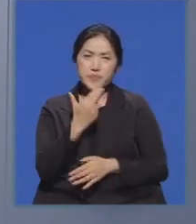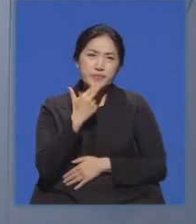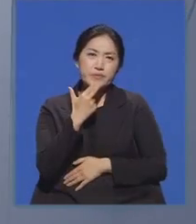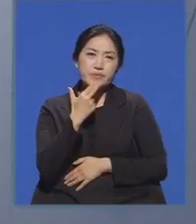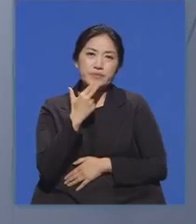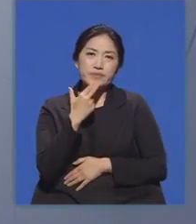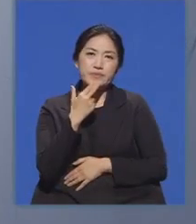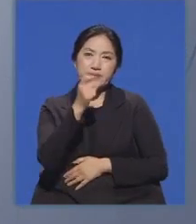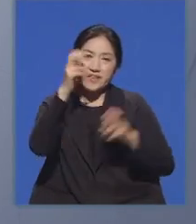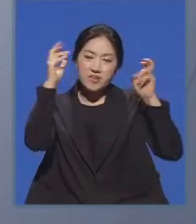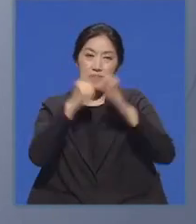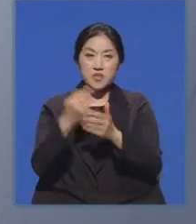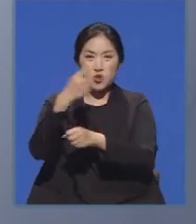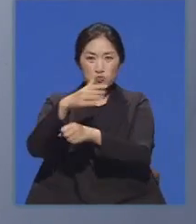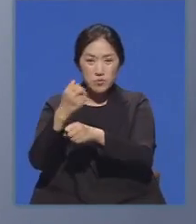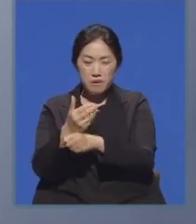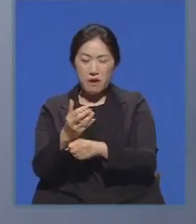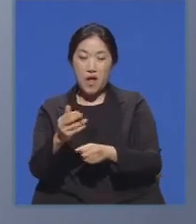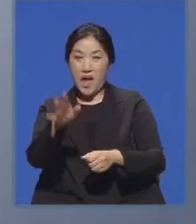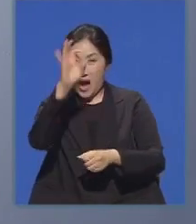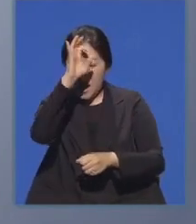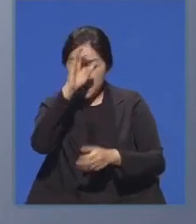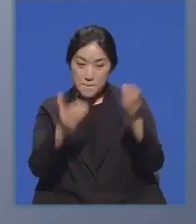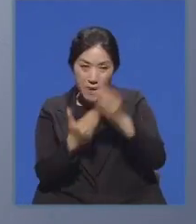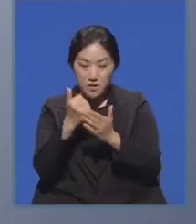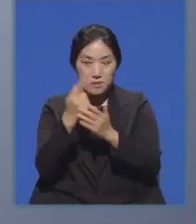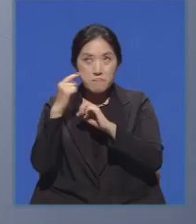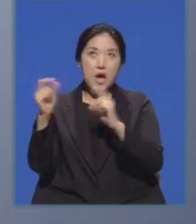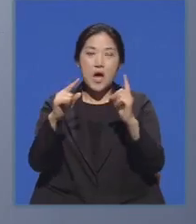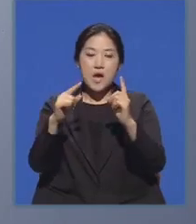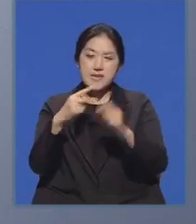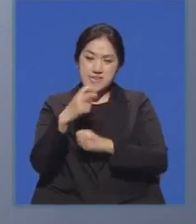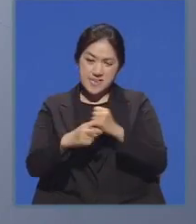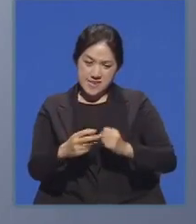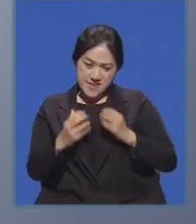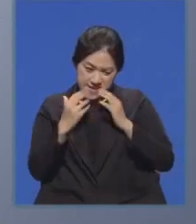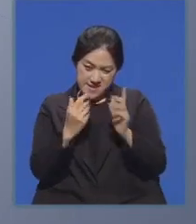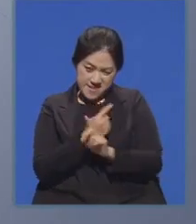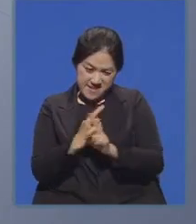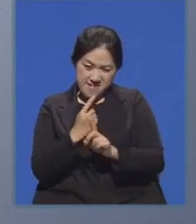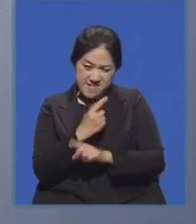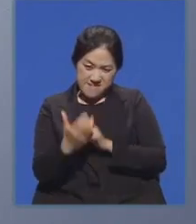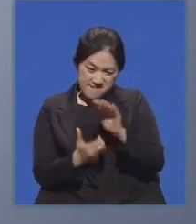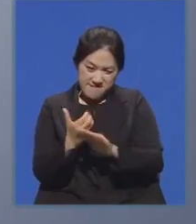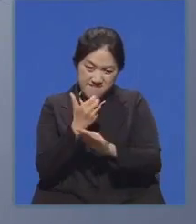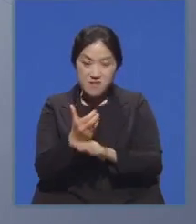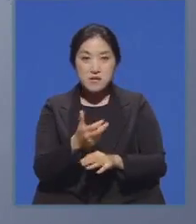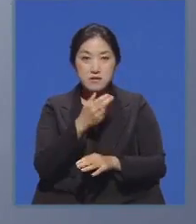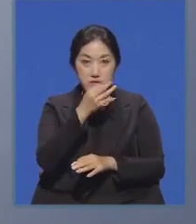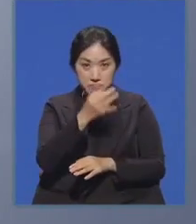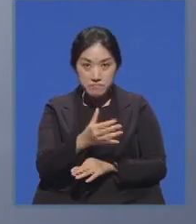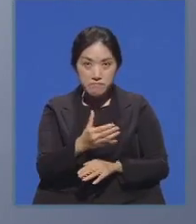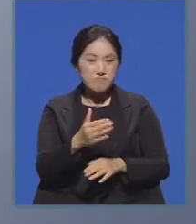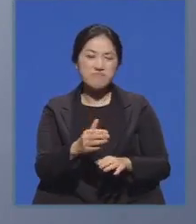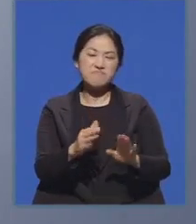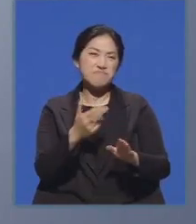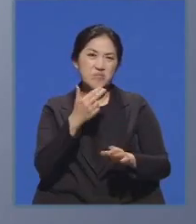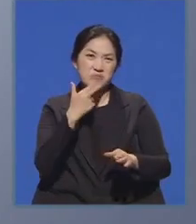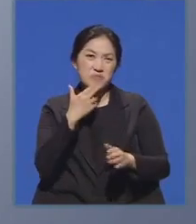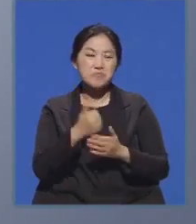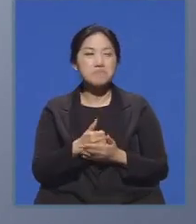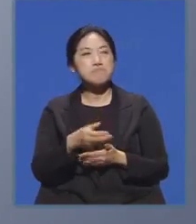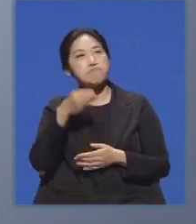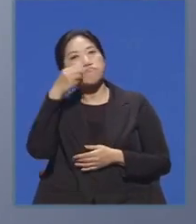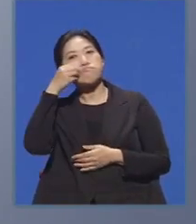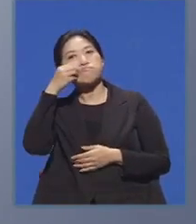대기업들이 97년에 그런 위기를 맞아놓고 정신 차리고 20년 동안 진짜 혁신을 했어야 되는데 최근에 우리 주력 업종에서 나타나는